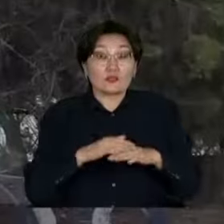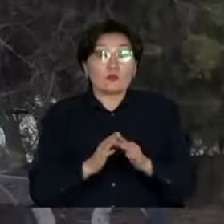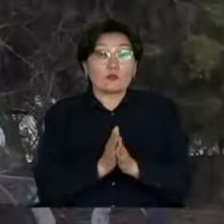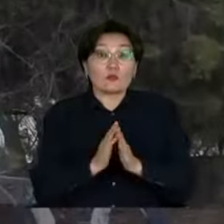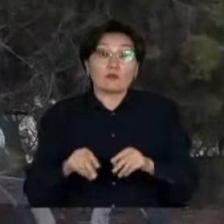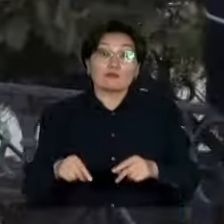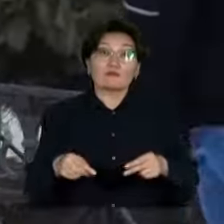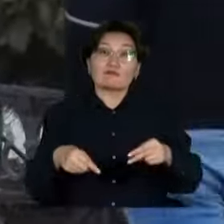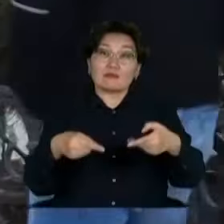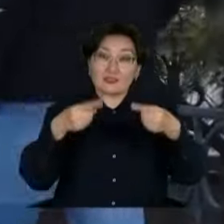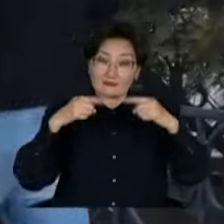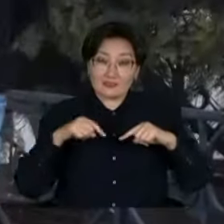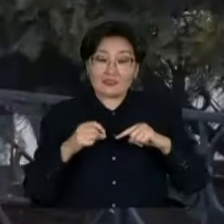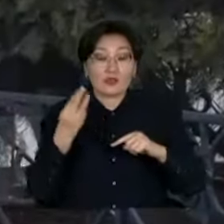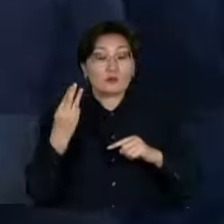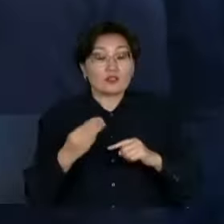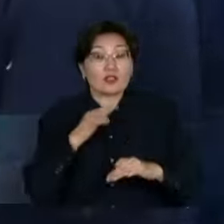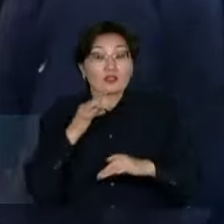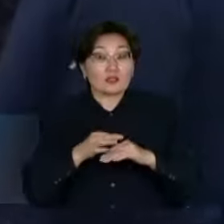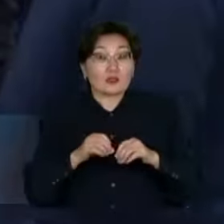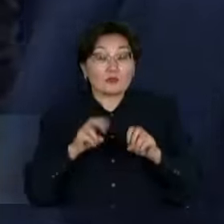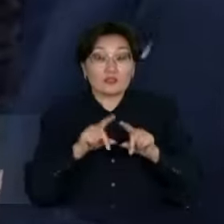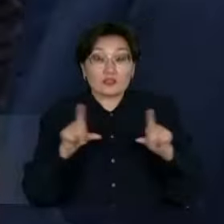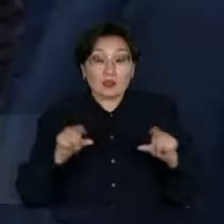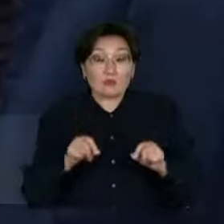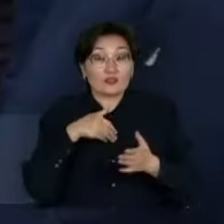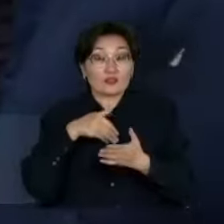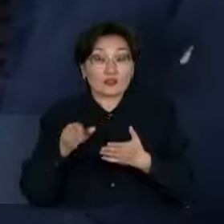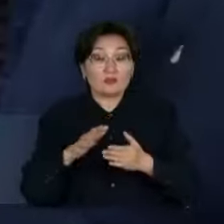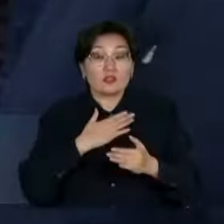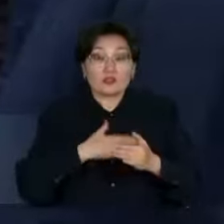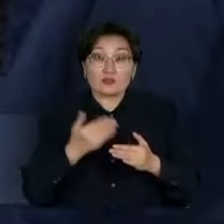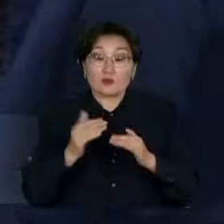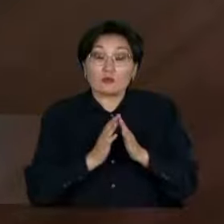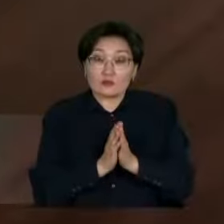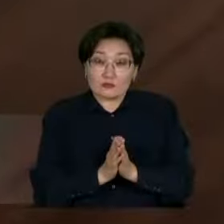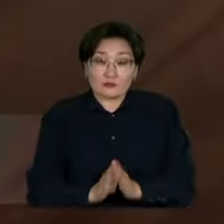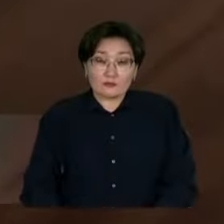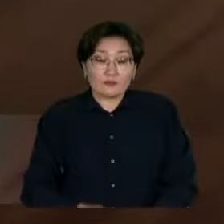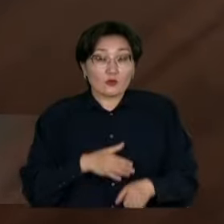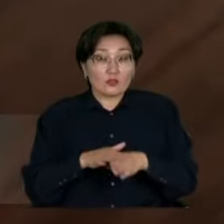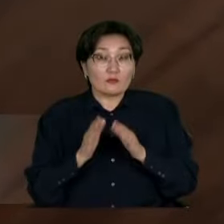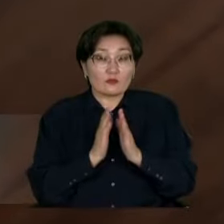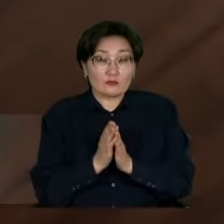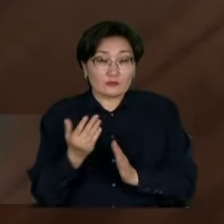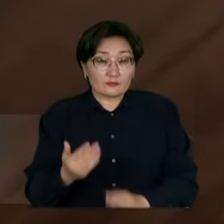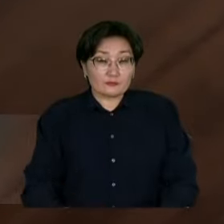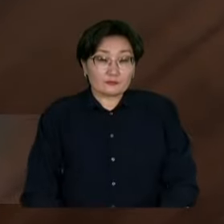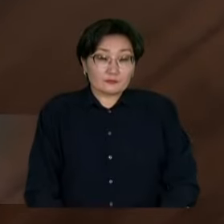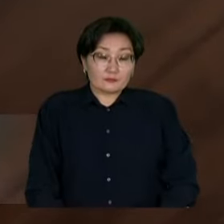в Актау. По их словам, ответственные надзорные органы отказываются удовлетворять их просьбу.